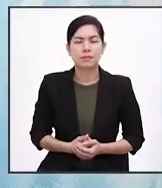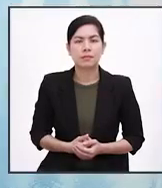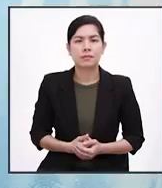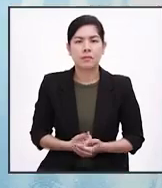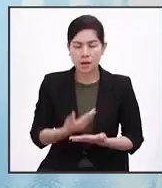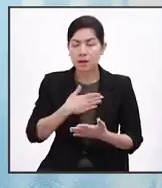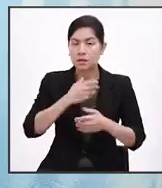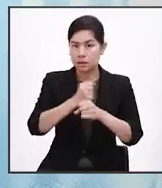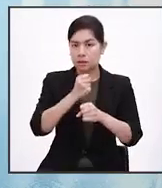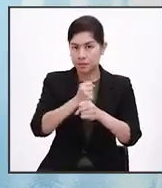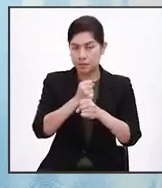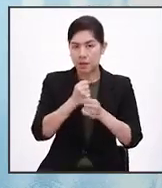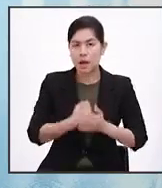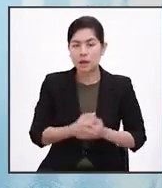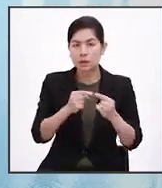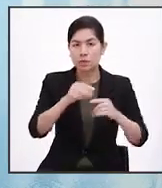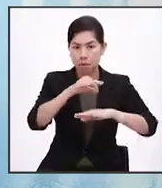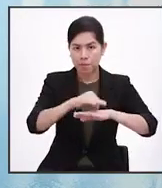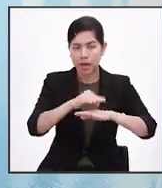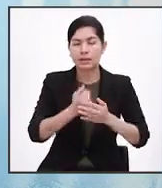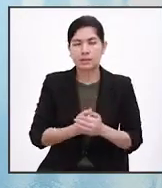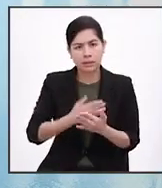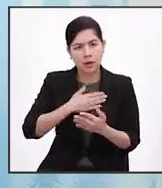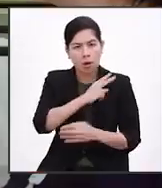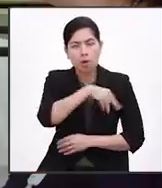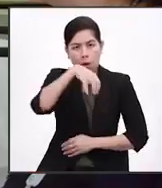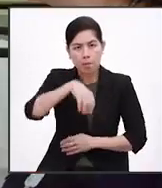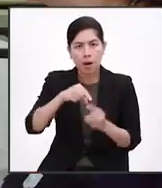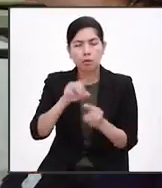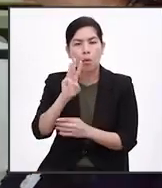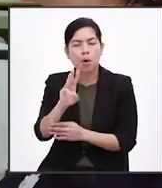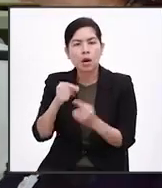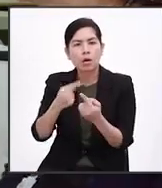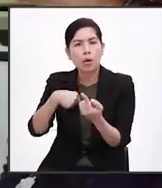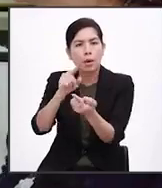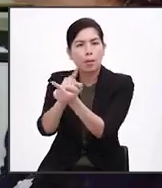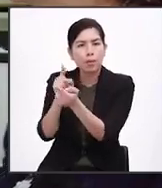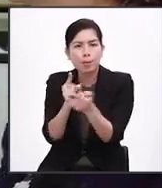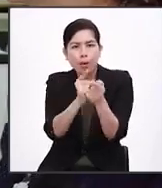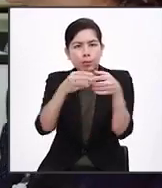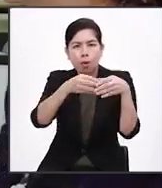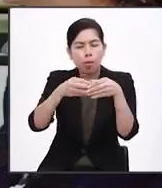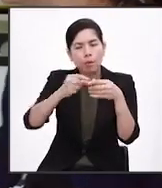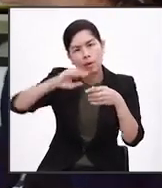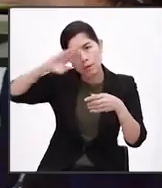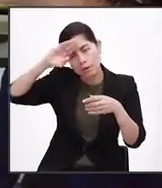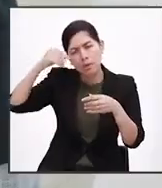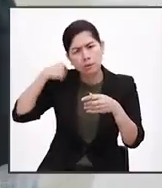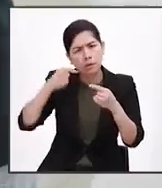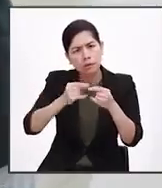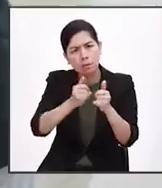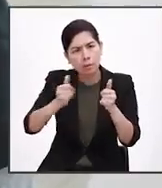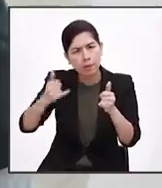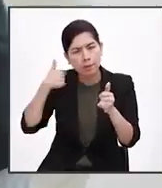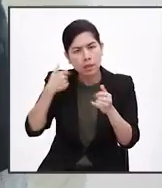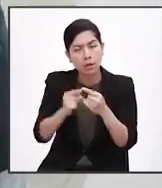หน้าที่หลักๆของการที่ทำงานที่โรงพยาบาล World Medical เนี่ยก็คือว่าเราต้องเข้าไปคุยกับคนไข้อะค่ะโดยที่มีทั้งคนไข้ที่ walk